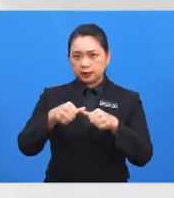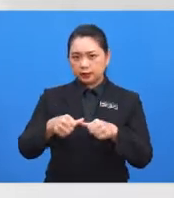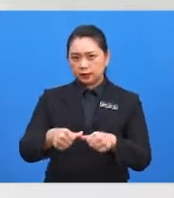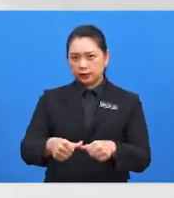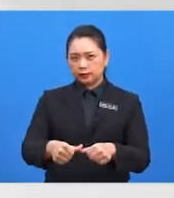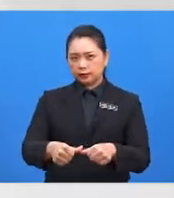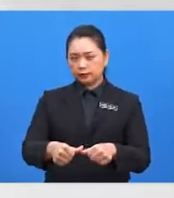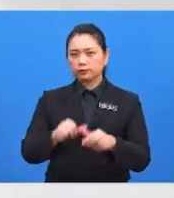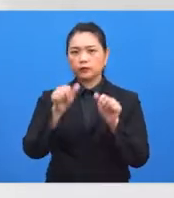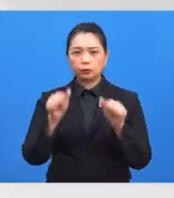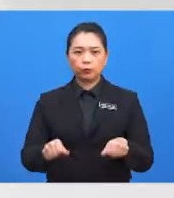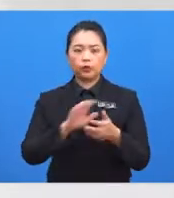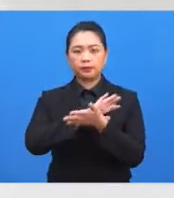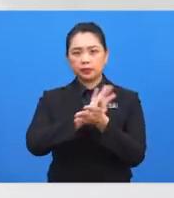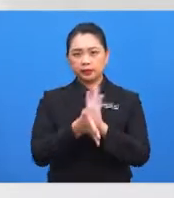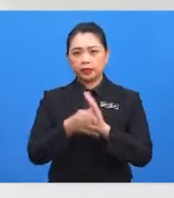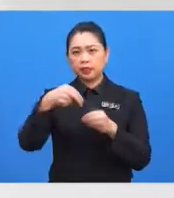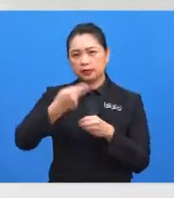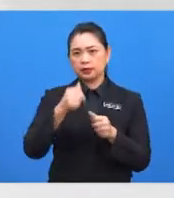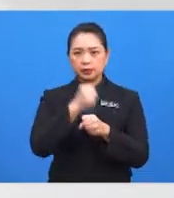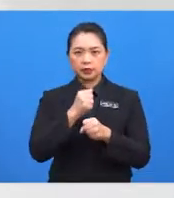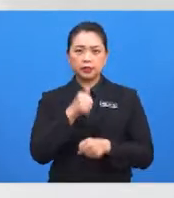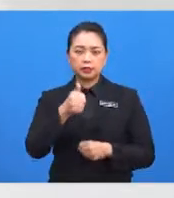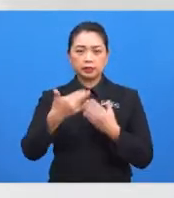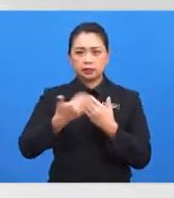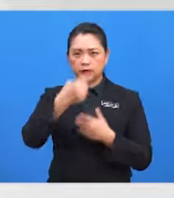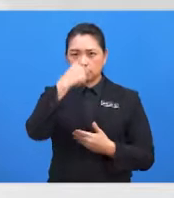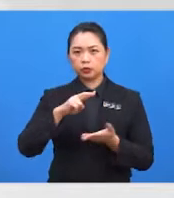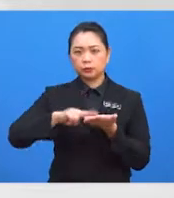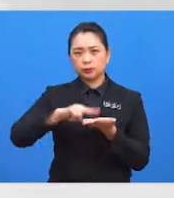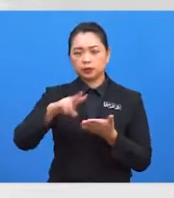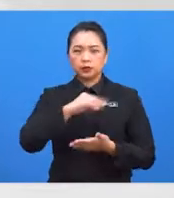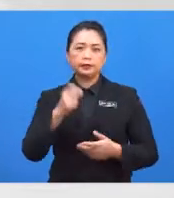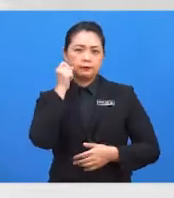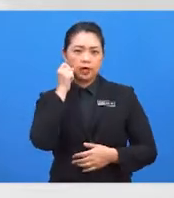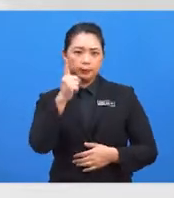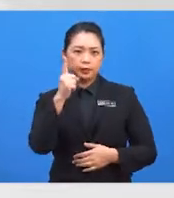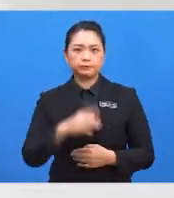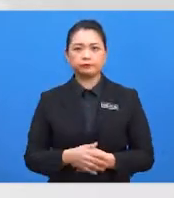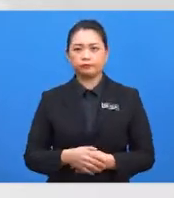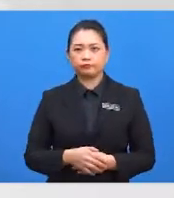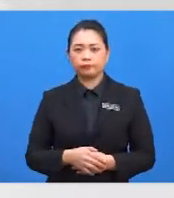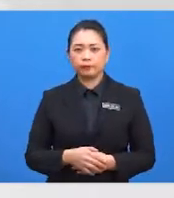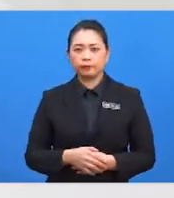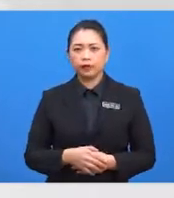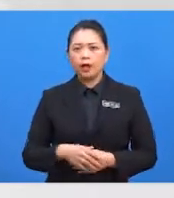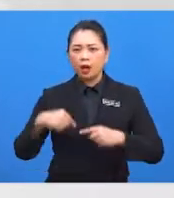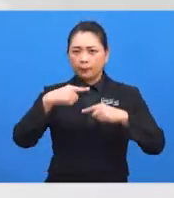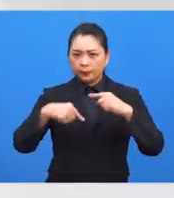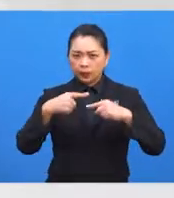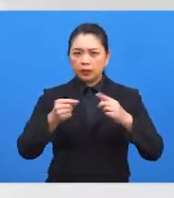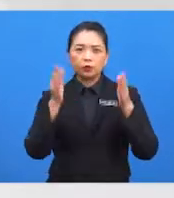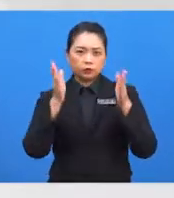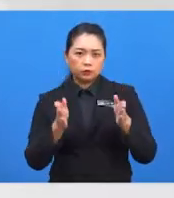Mengekalkan konsistensi boleh menjadikan hasil kerja anda mudah untuk dibaca dan difahami.